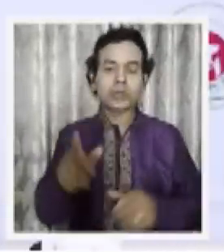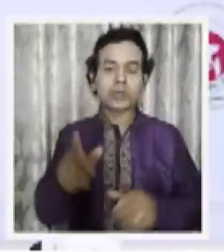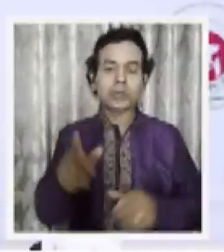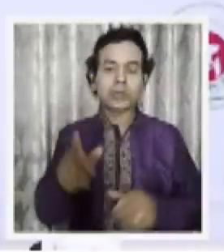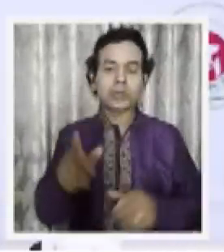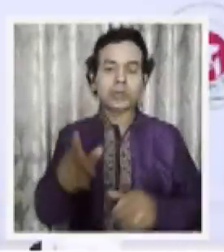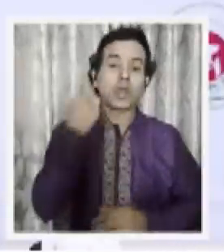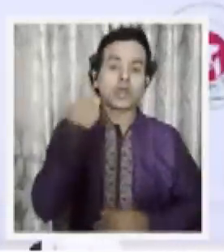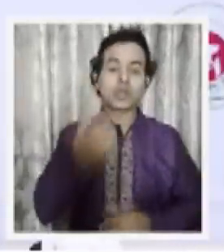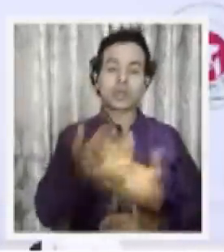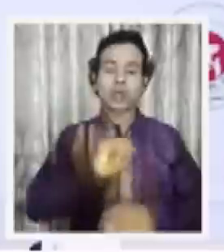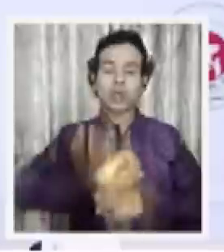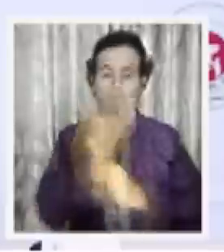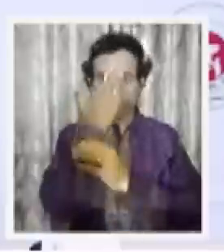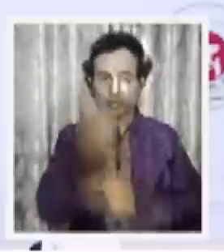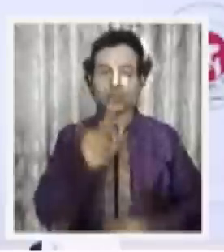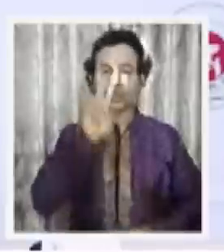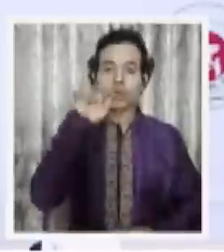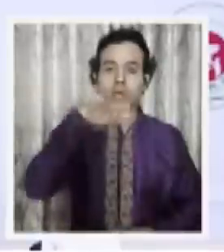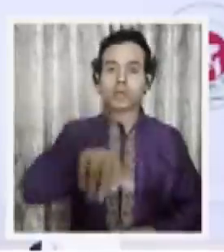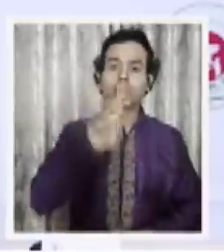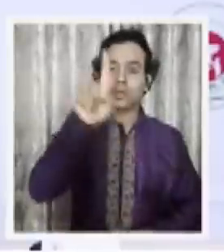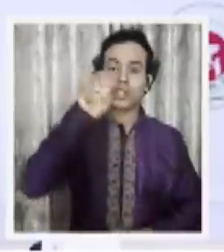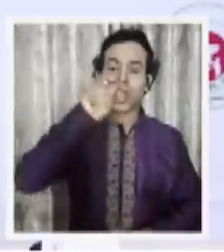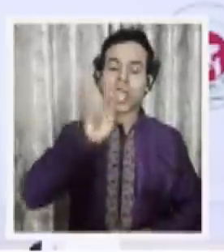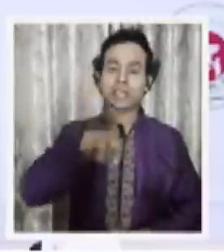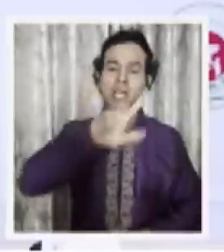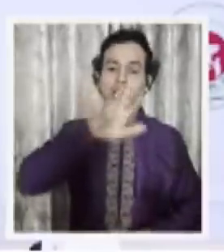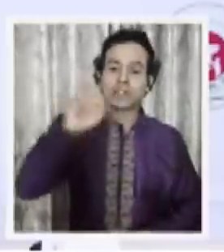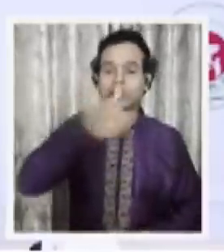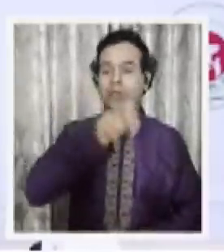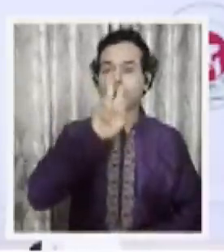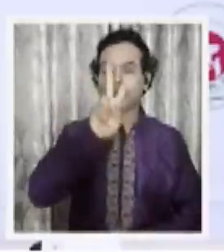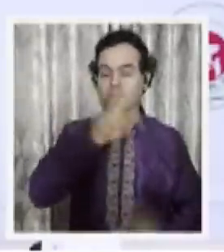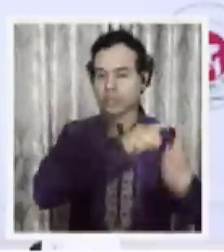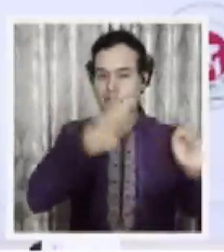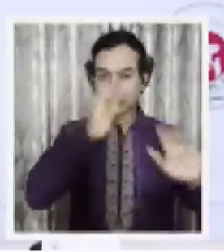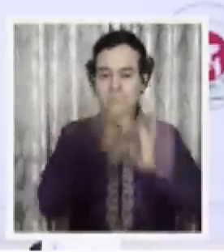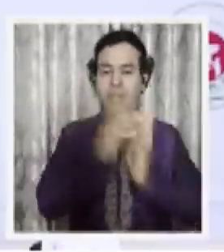হয়েছেন 219,862 জন এবং এ পর্যন্ত শনাক্ত